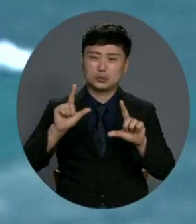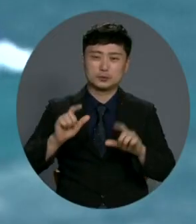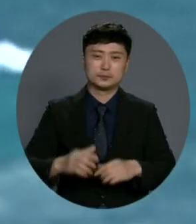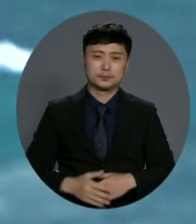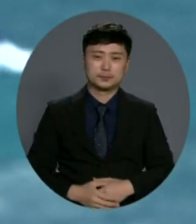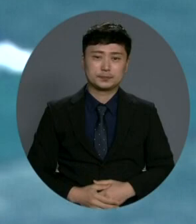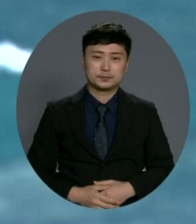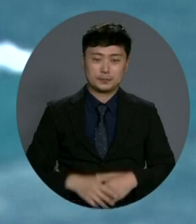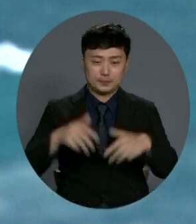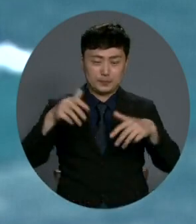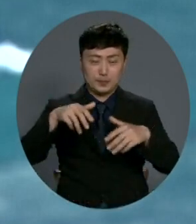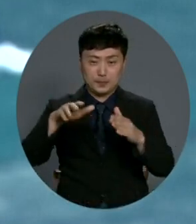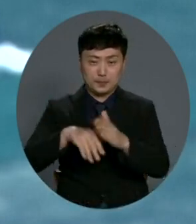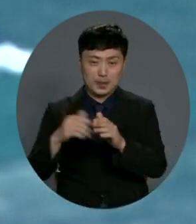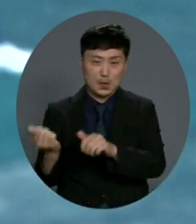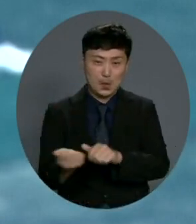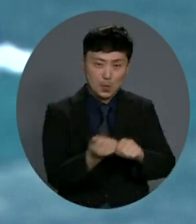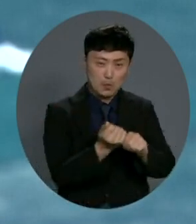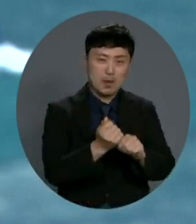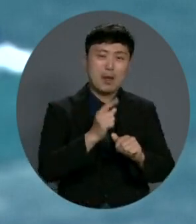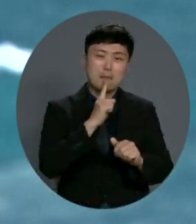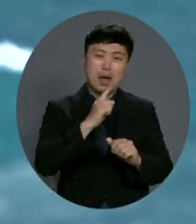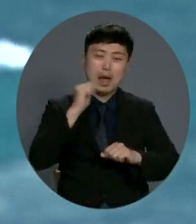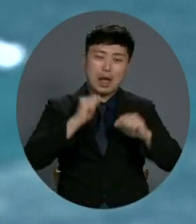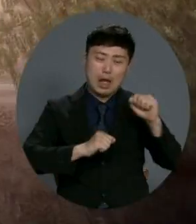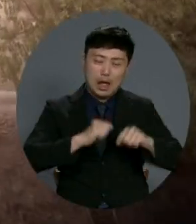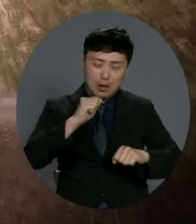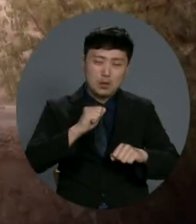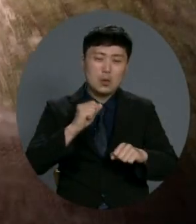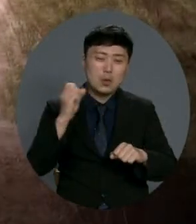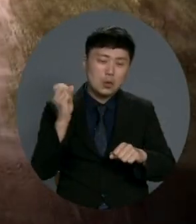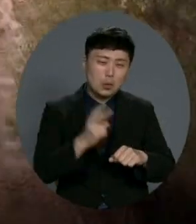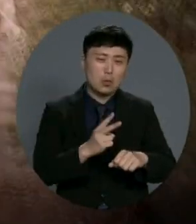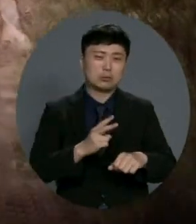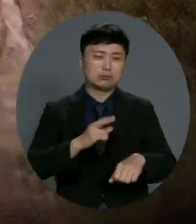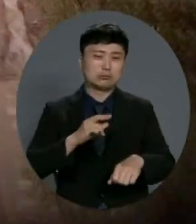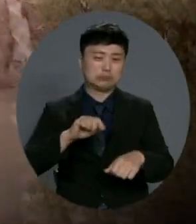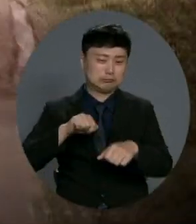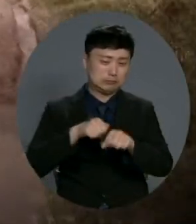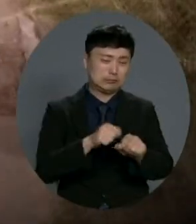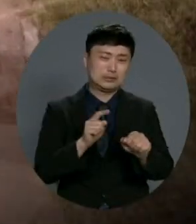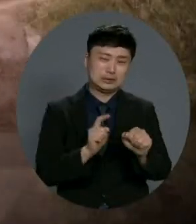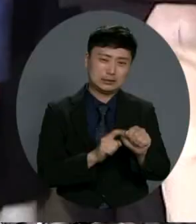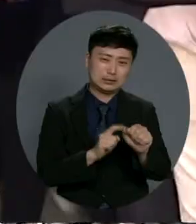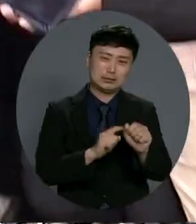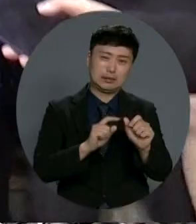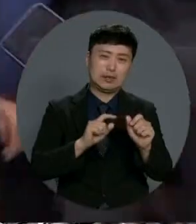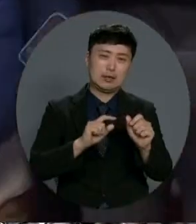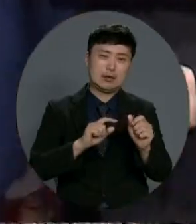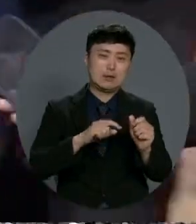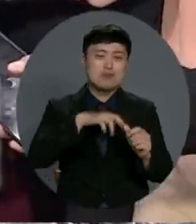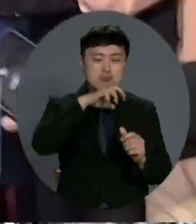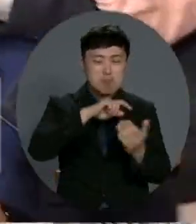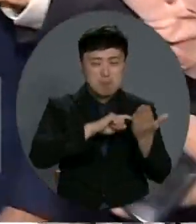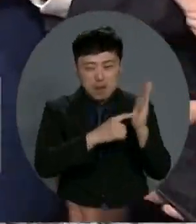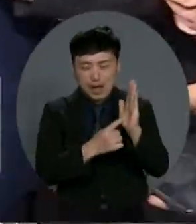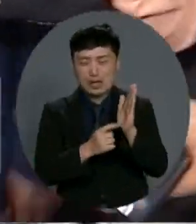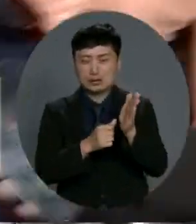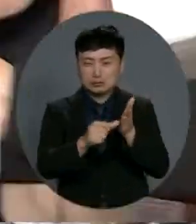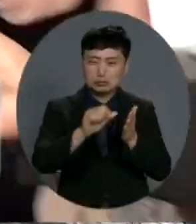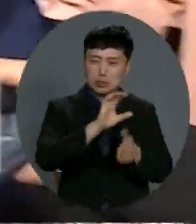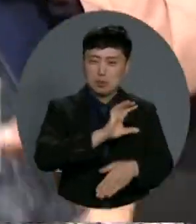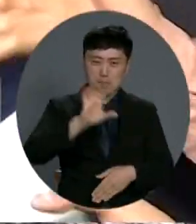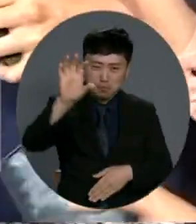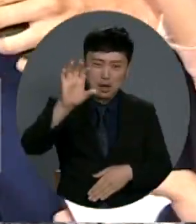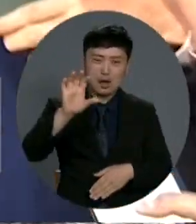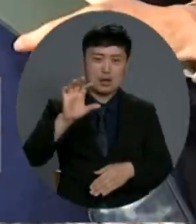수해 골프에다 부적절한 언행, 징계에 반발하는 글을 올렸다 지웠다. 홍 시장은 여권 유력